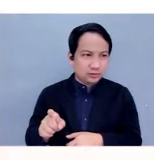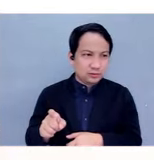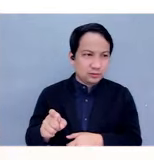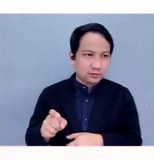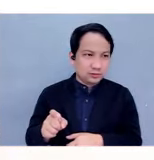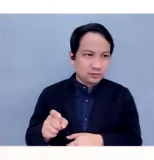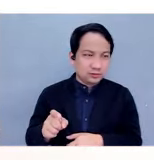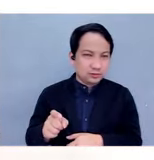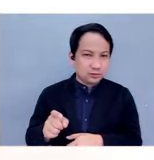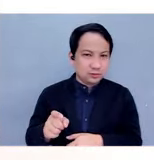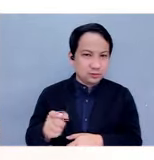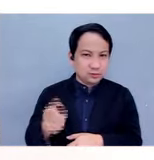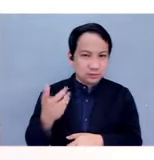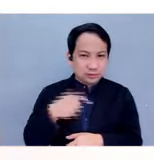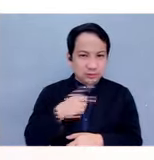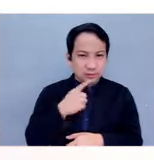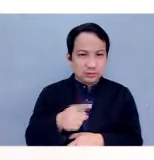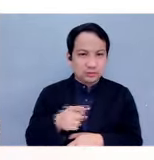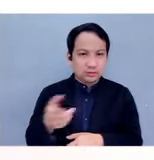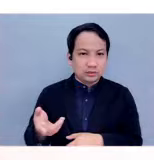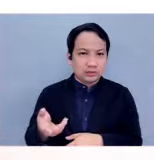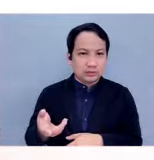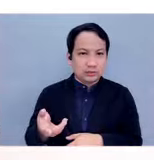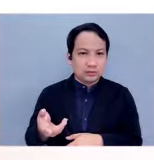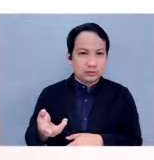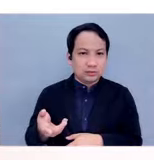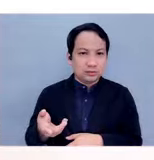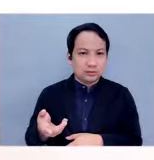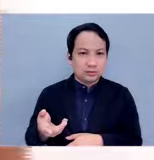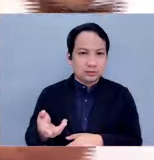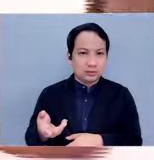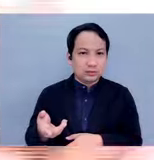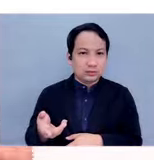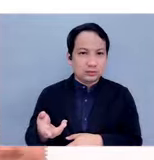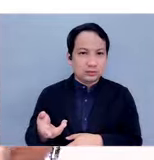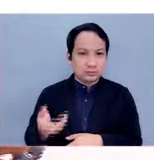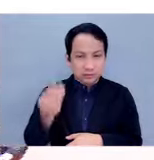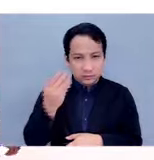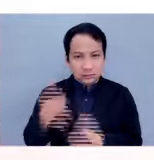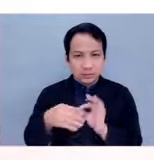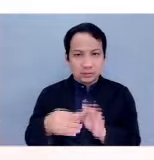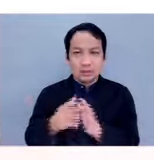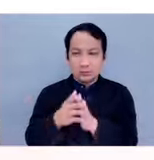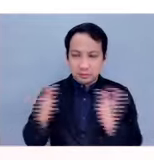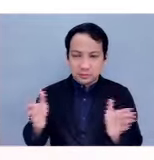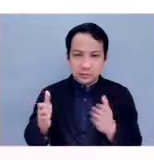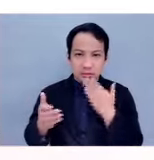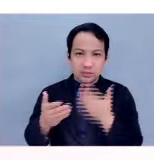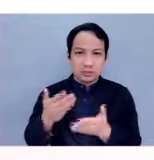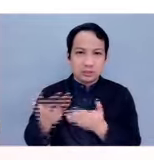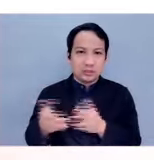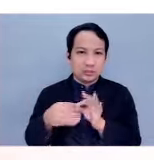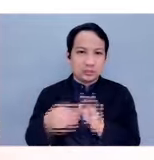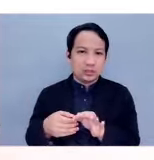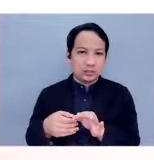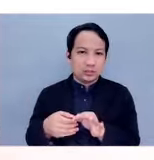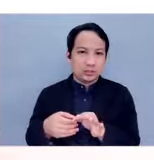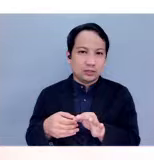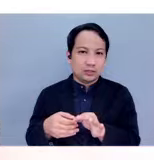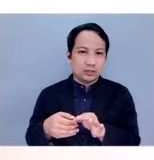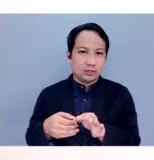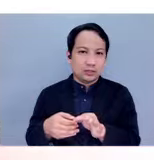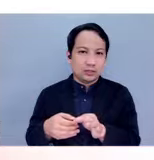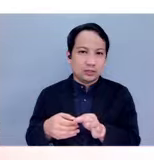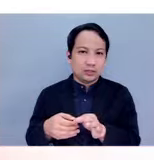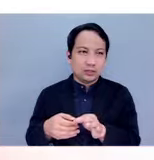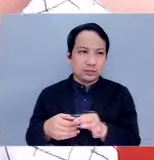pasalamatan ng tao, sasama ba yung loob ko? Mm. Mawawalan na ako ng gana. Kailangan ba malaki yung pasasalamat? Oh. Kung ganoon, parang baka hindi authentic.